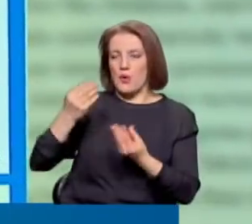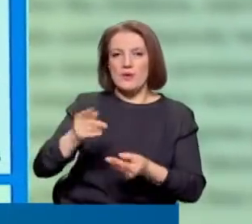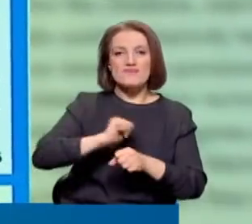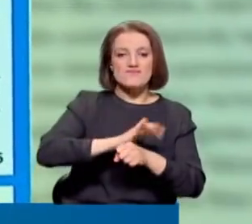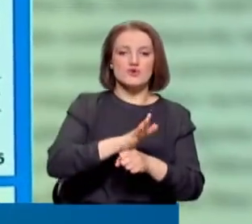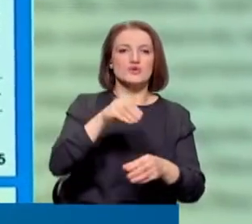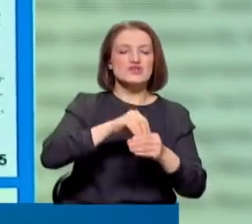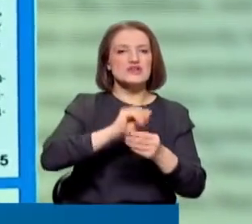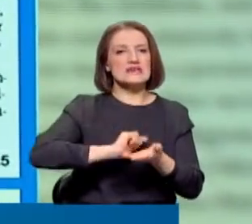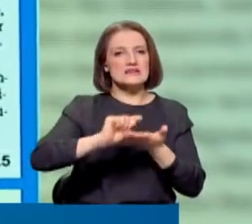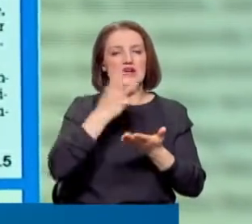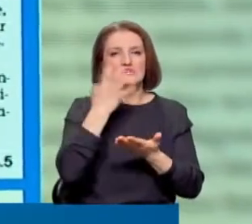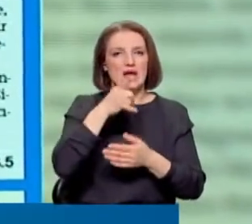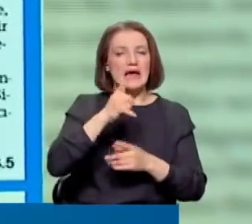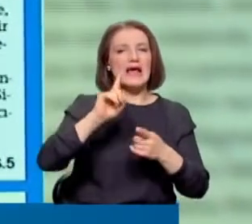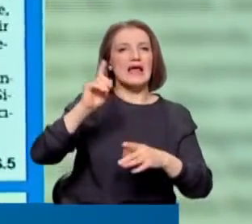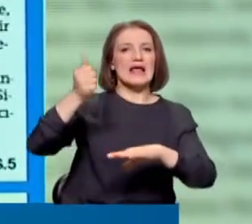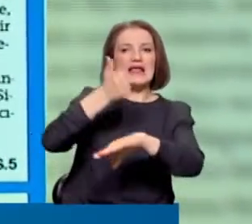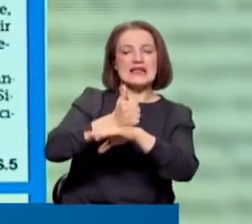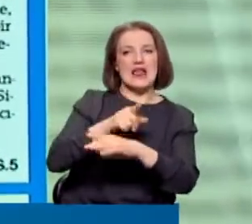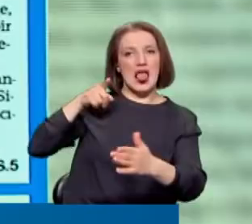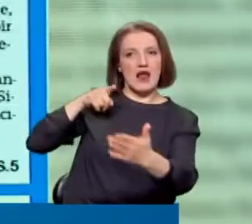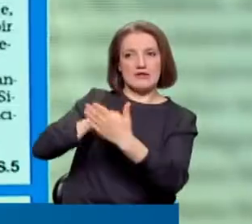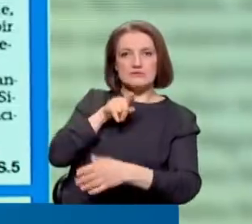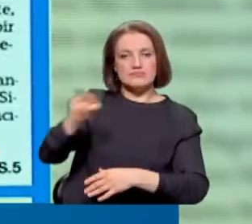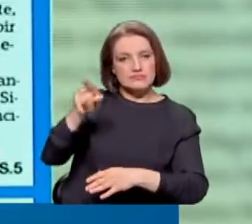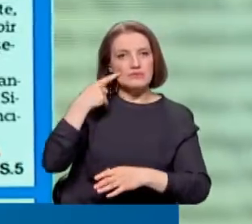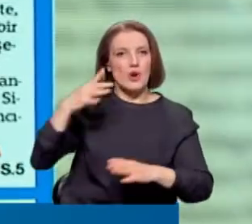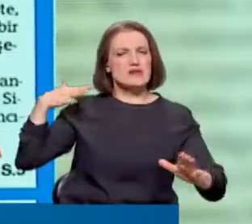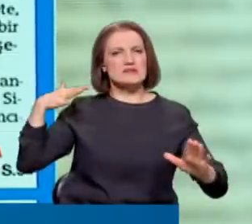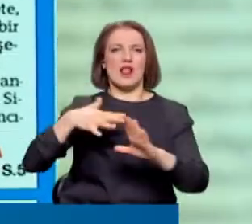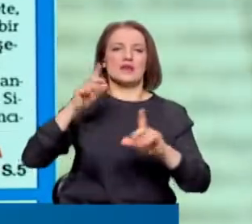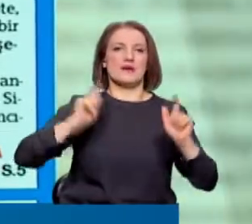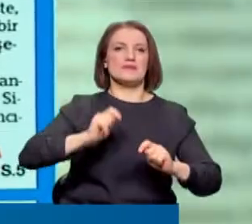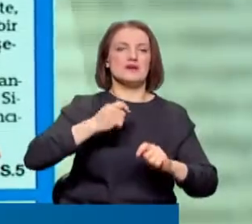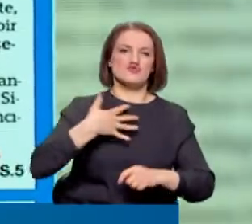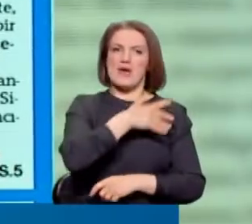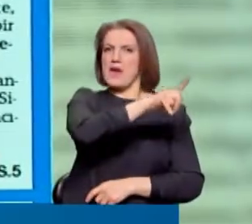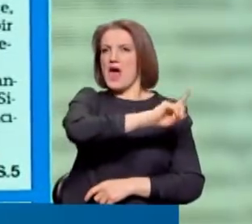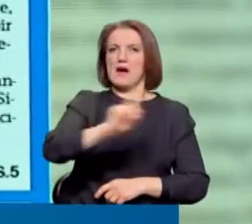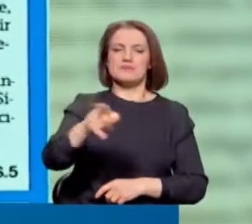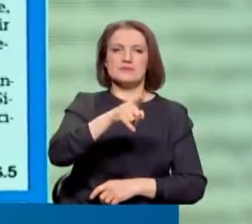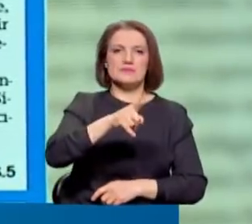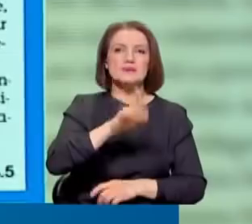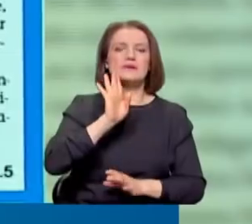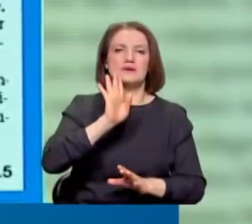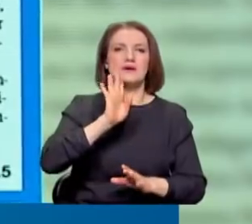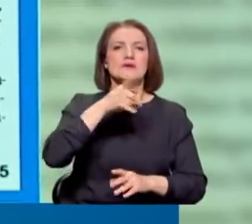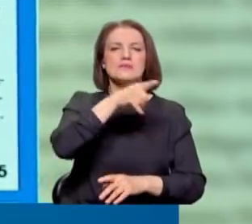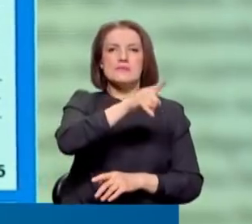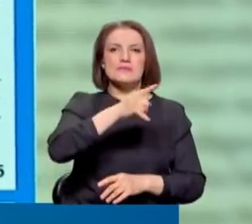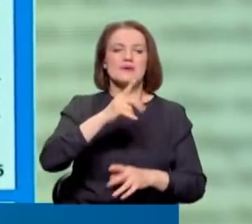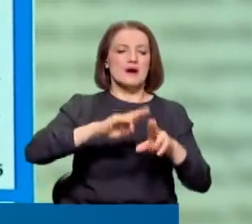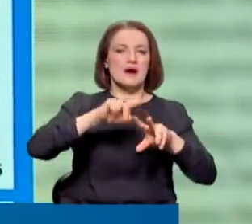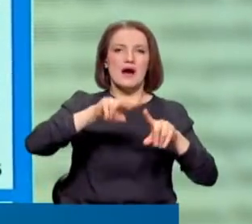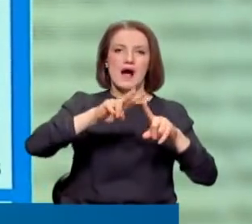için yazılan şarkının iktidarı Hedef aldığı ileri sürülüp saldırıya geçtiler CHP yazdırdı pensilvanya'da beslendi